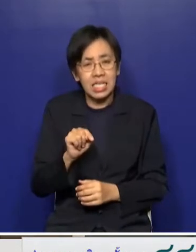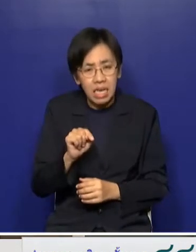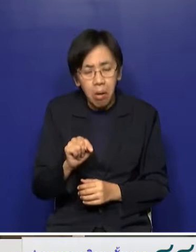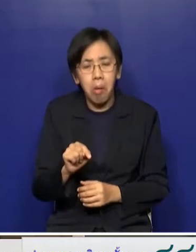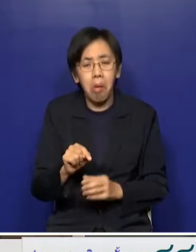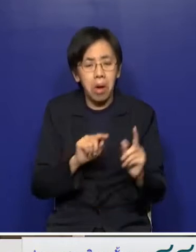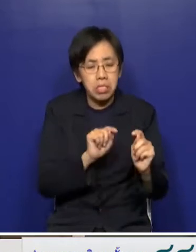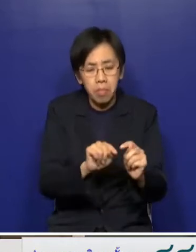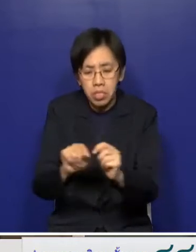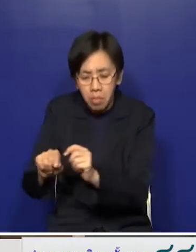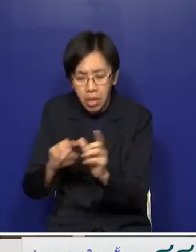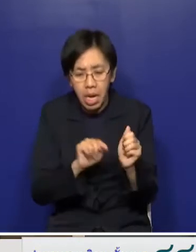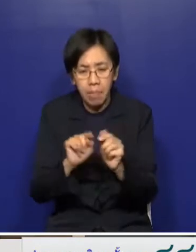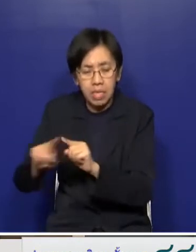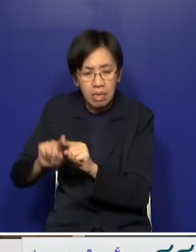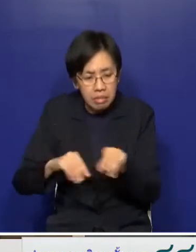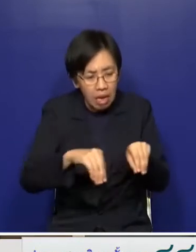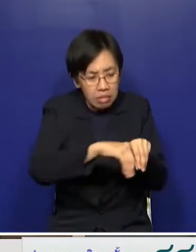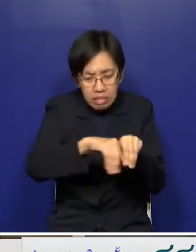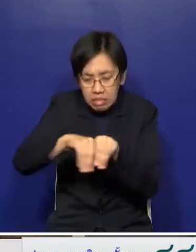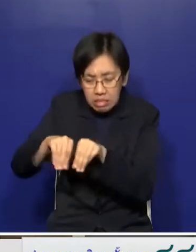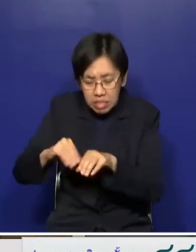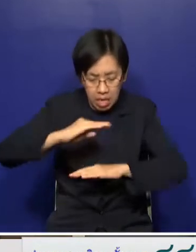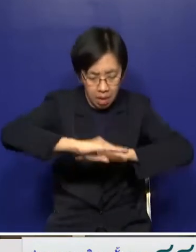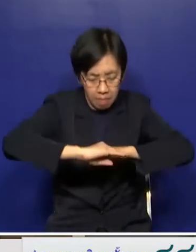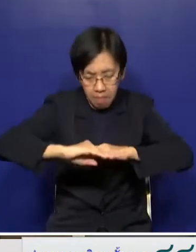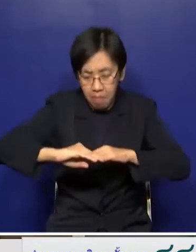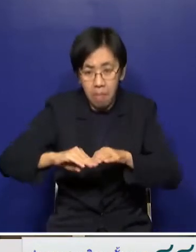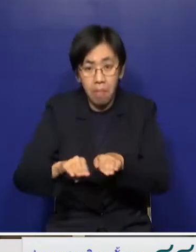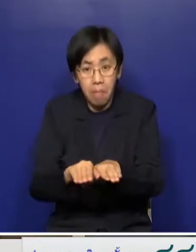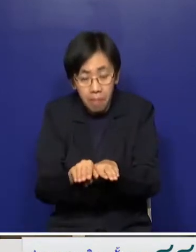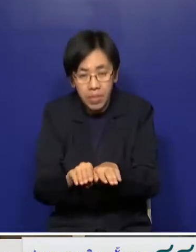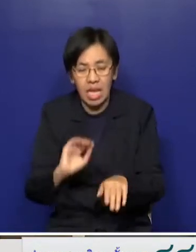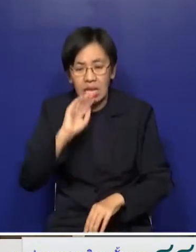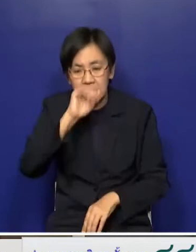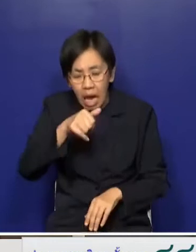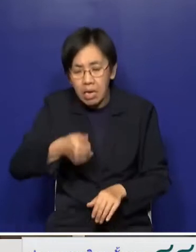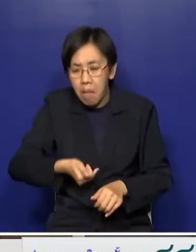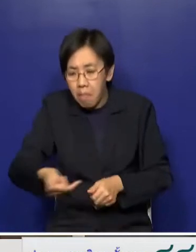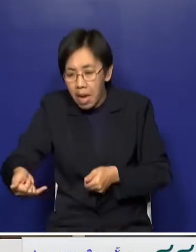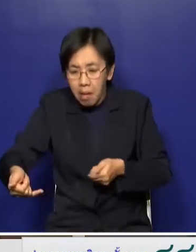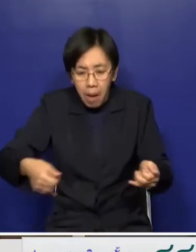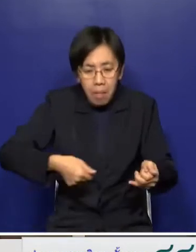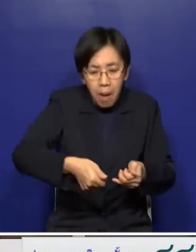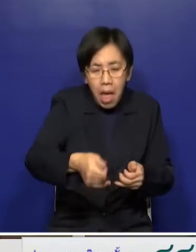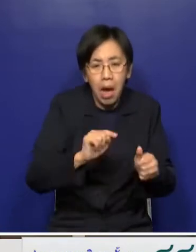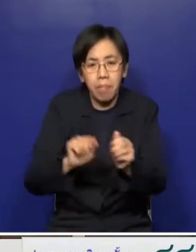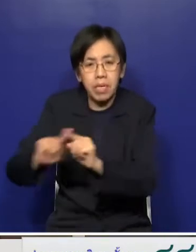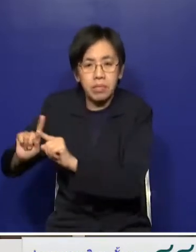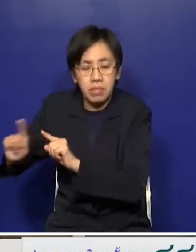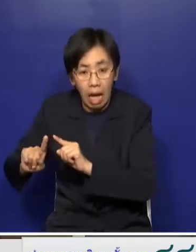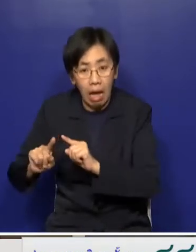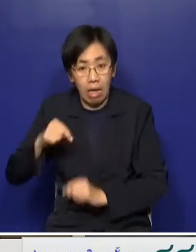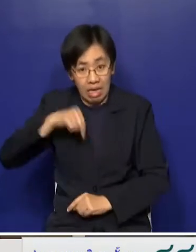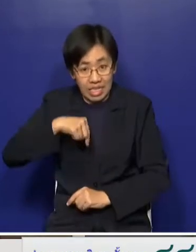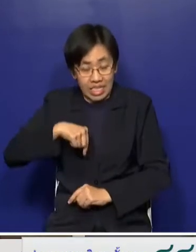ตำบลหลายอำเภอทำให้ปัญหาช้างป่าออกนอกพื้นที่เนี่ยกระจายไปในหลายอำเภอไม่ใช่เฉพาะในพื้นที่ของผม